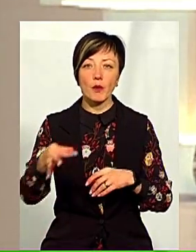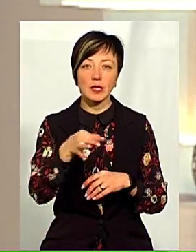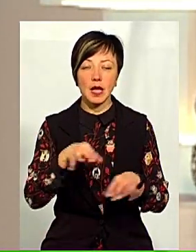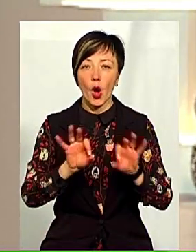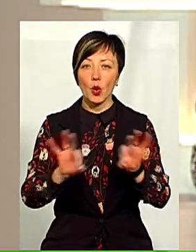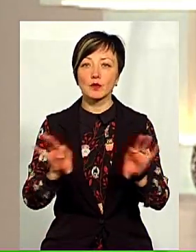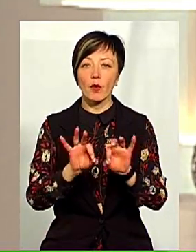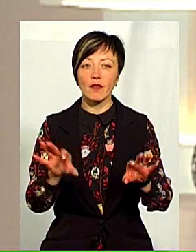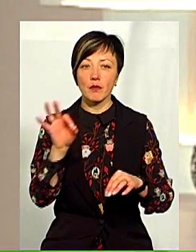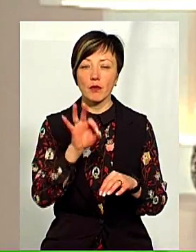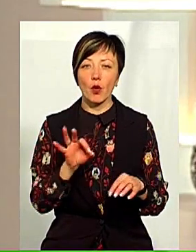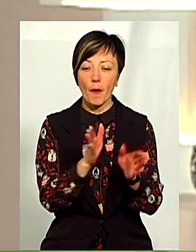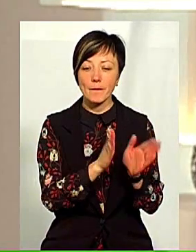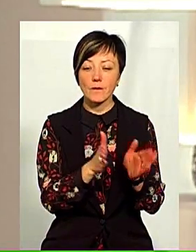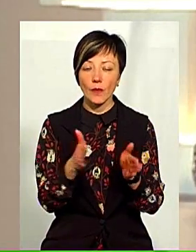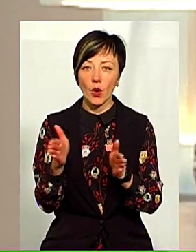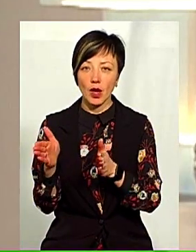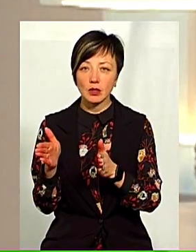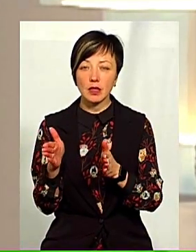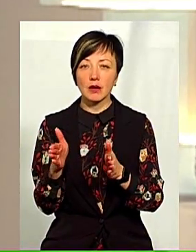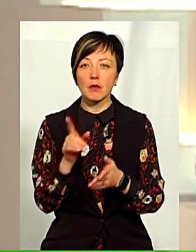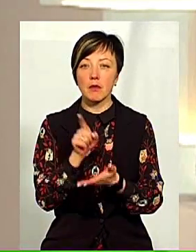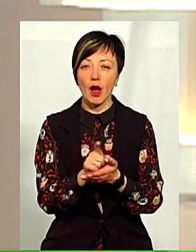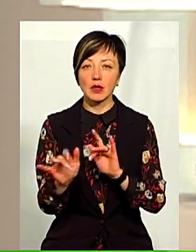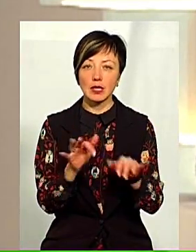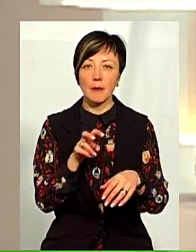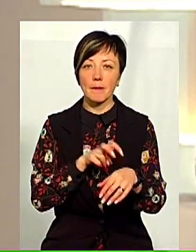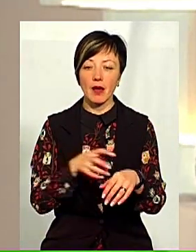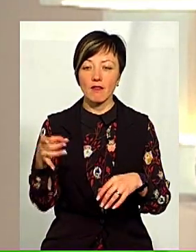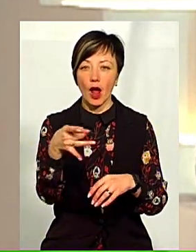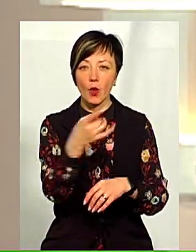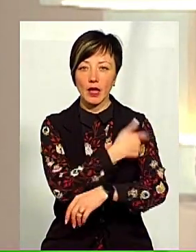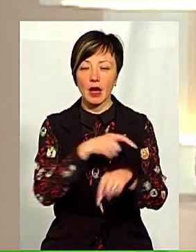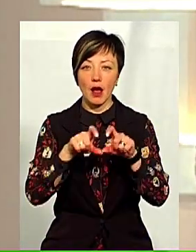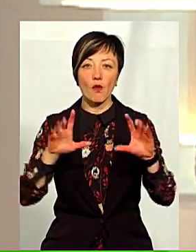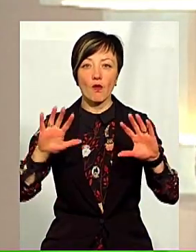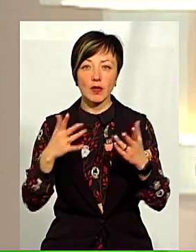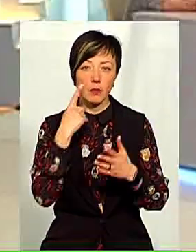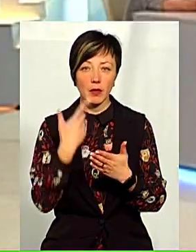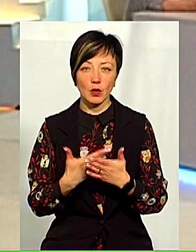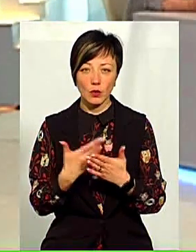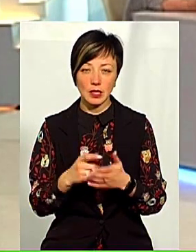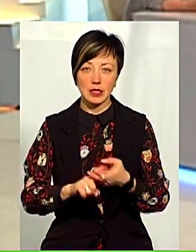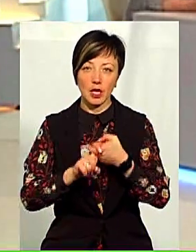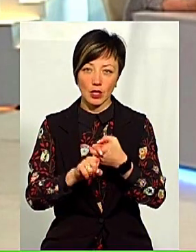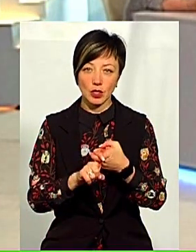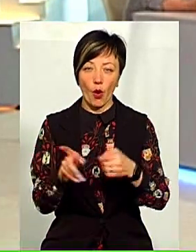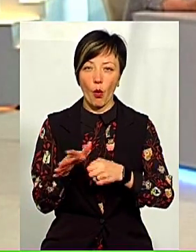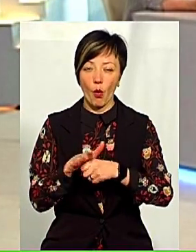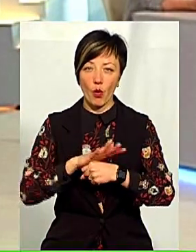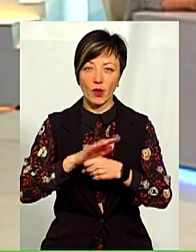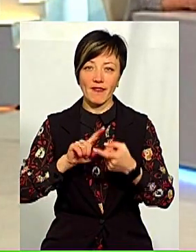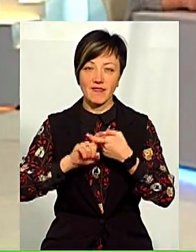Мирний розказав про алгоритми, за якими мають діяти медики у районних лікарнях у випадку підозри на зараження